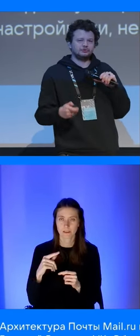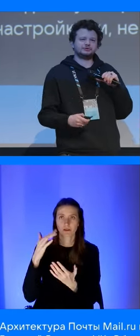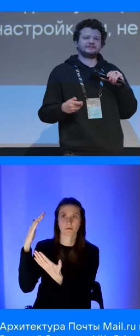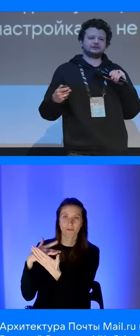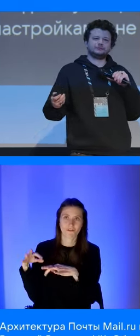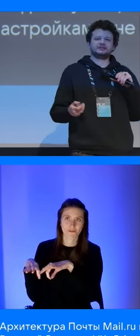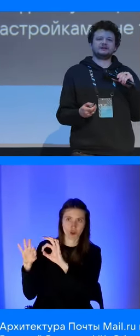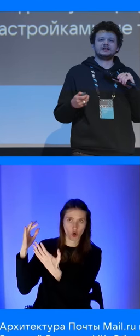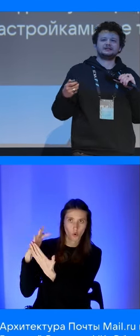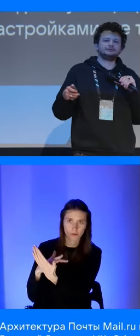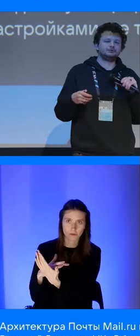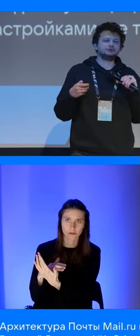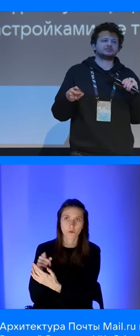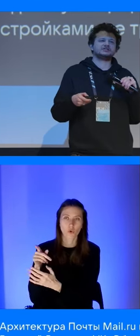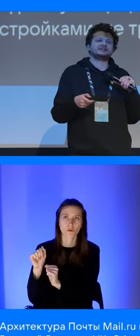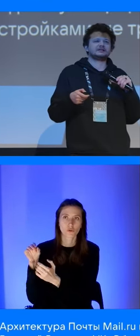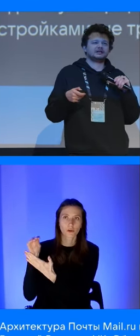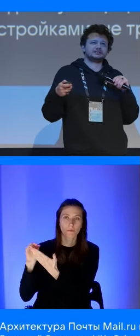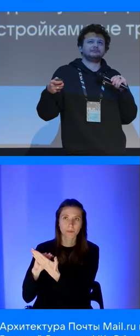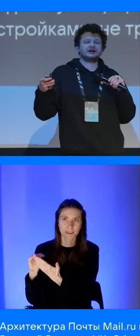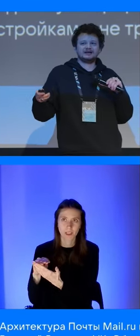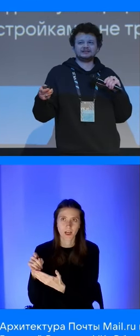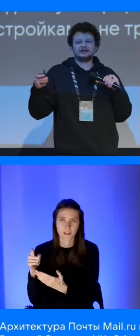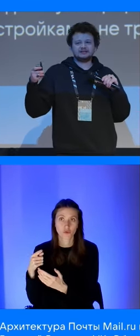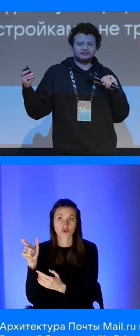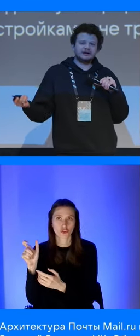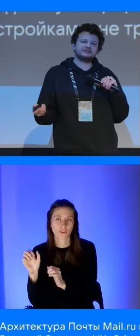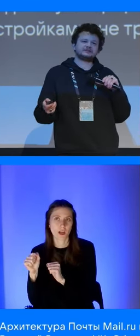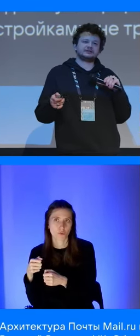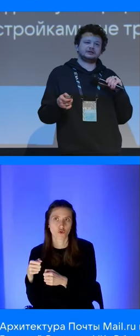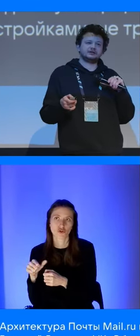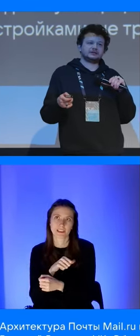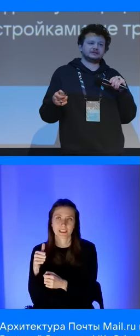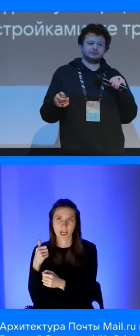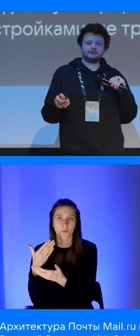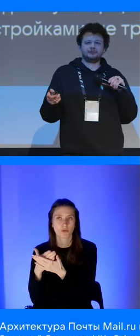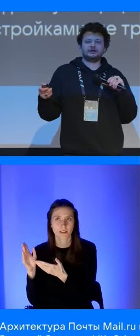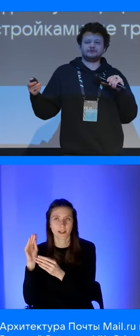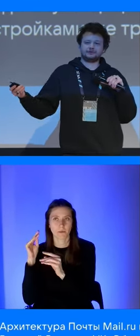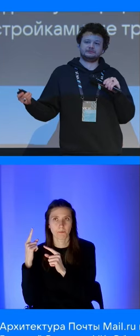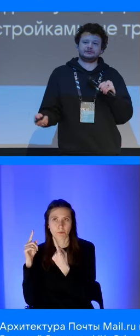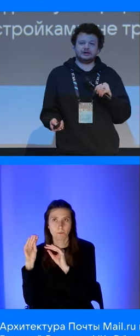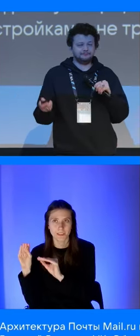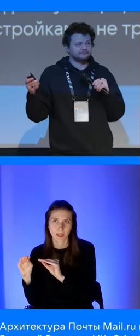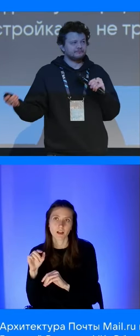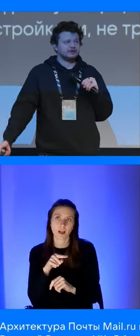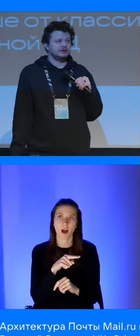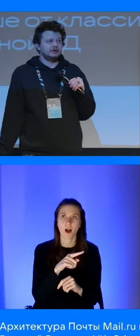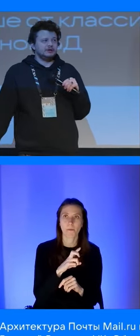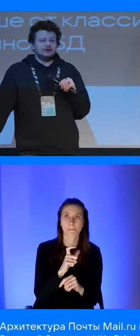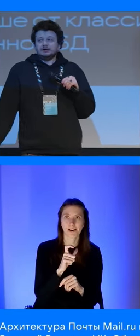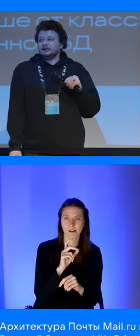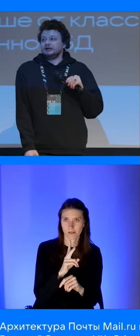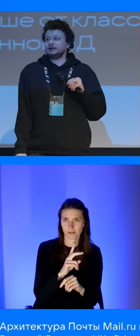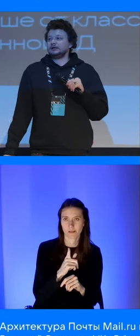фичи полностью автономно от бэкэнда. Ему не нужно ждать, когда же там бэкэнд добавит там новое поле и вернет его нам.